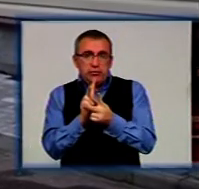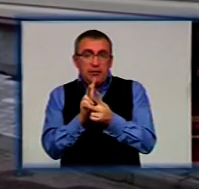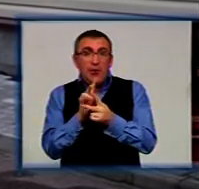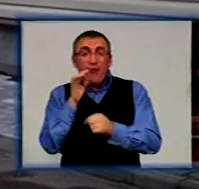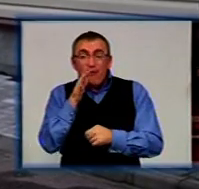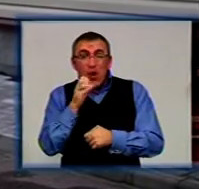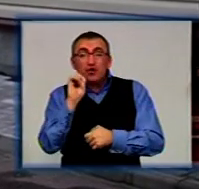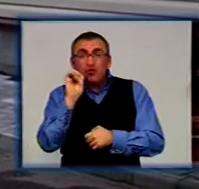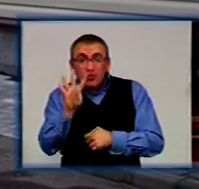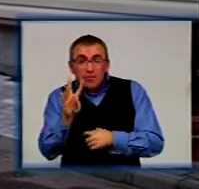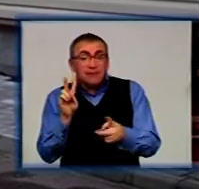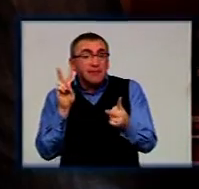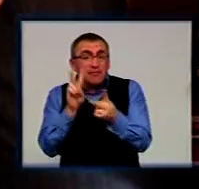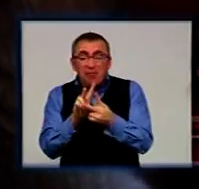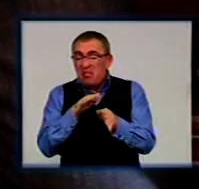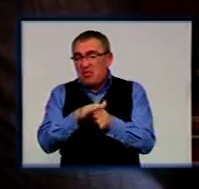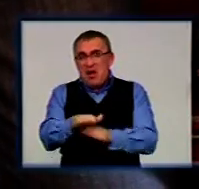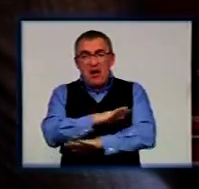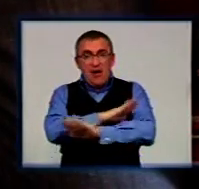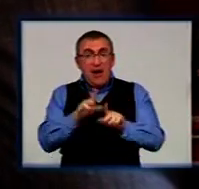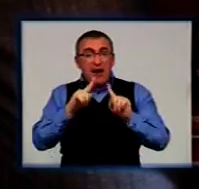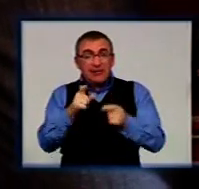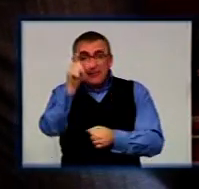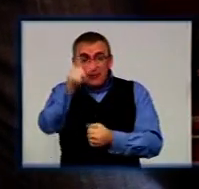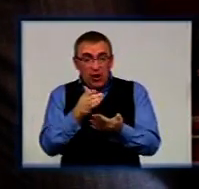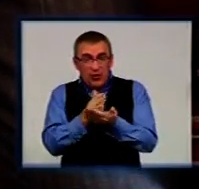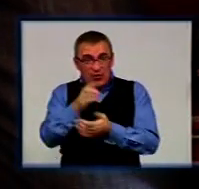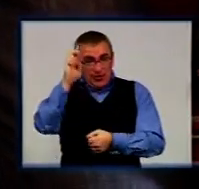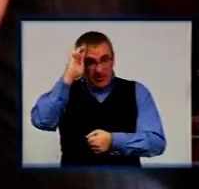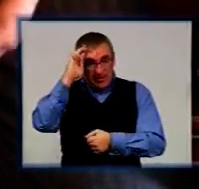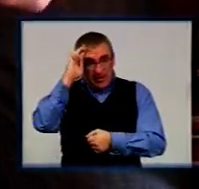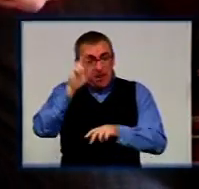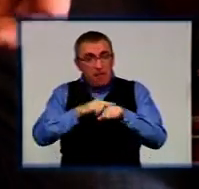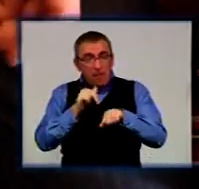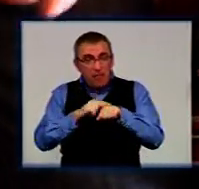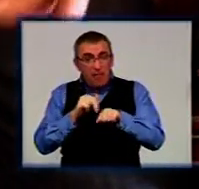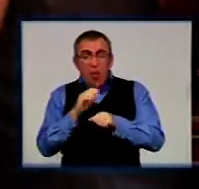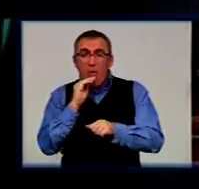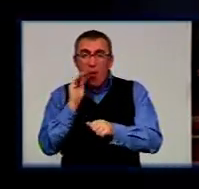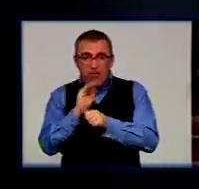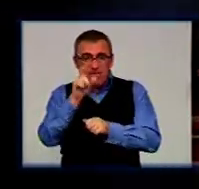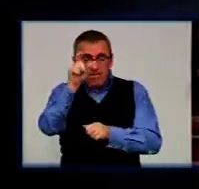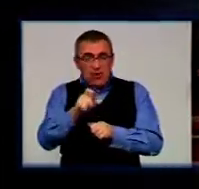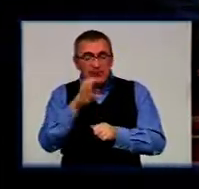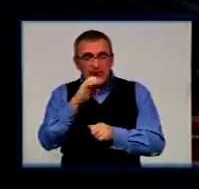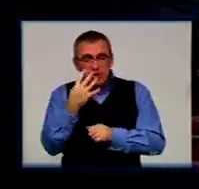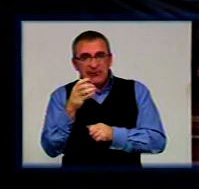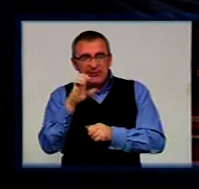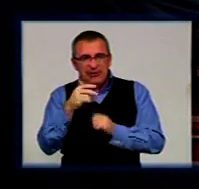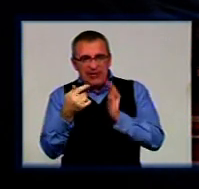і о 14-й годині зустріч не відбулась. Затриманому держслужбовцю правоохоронці ж висунули обвинувачення за частиною 4